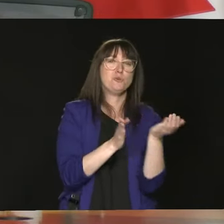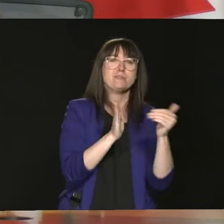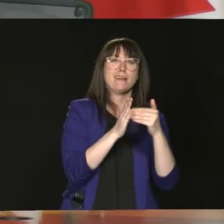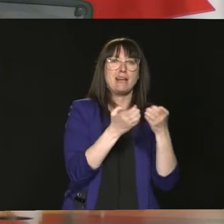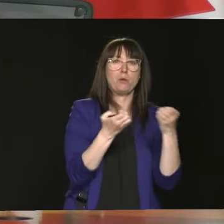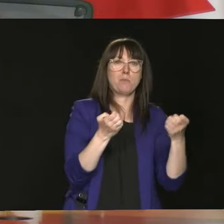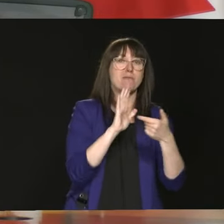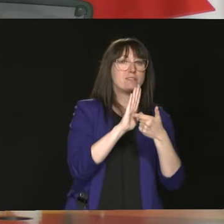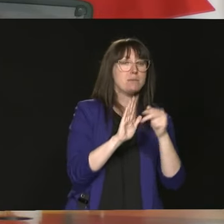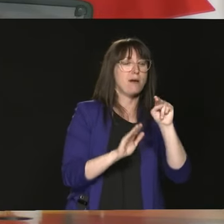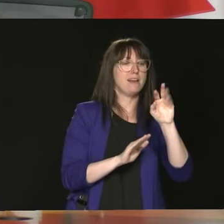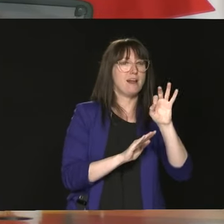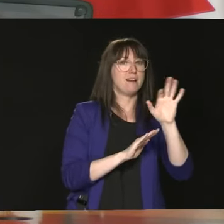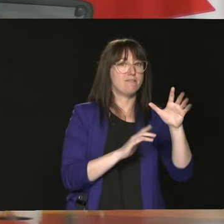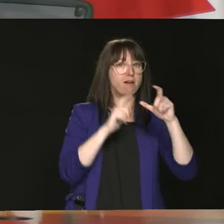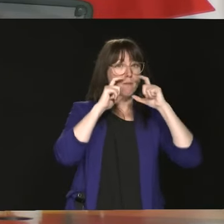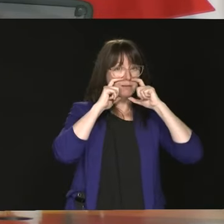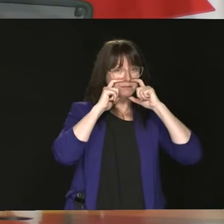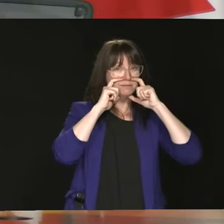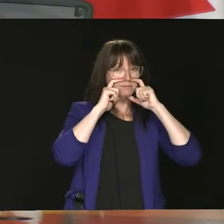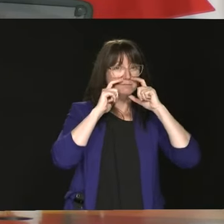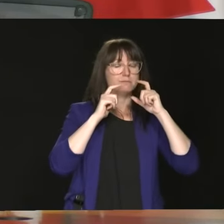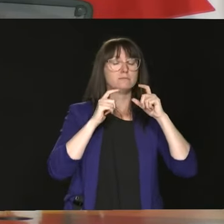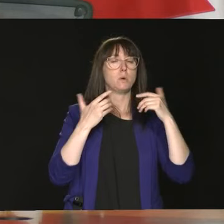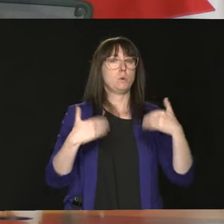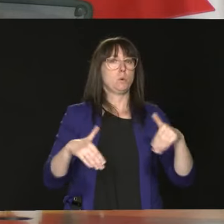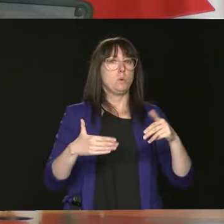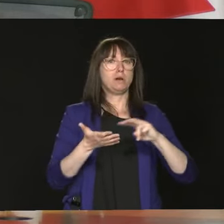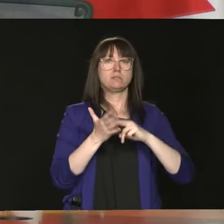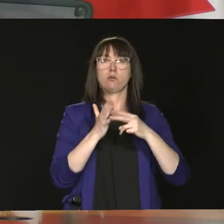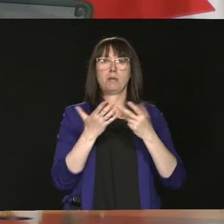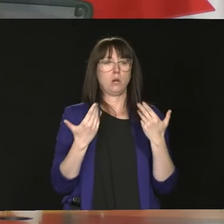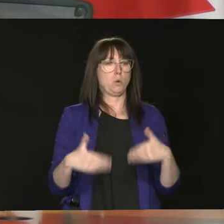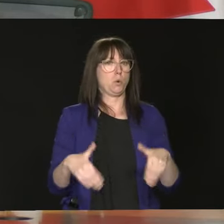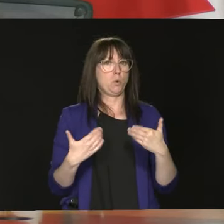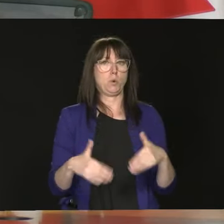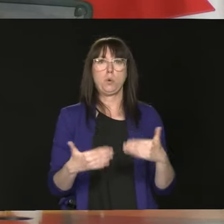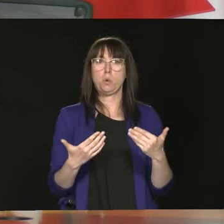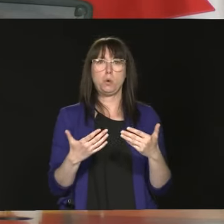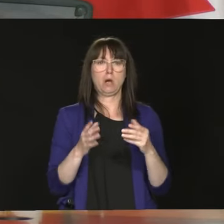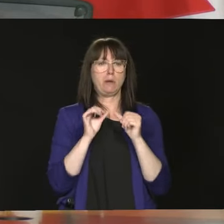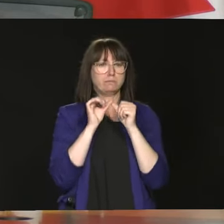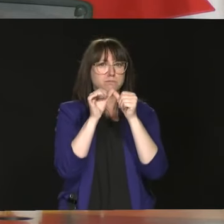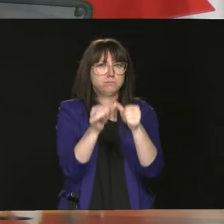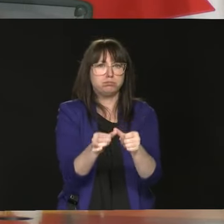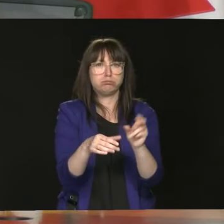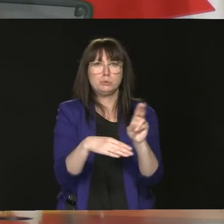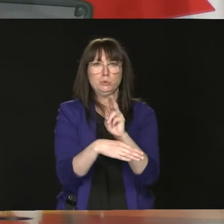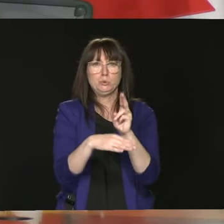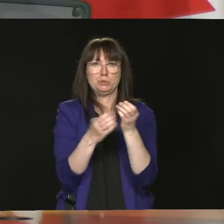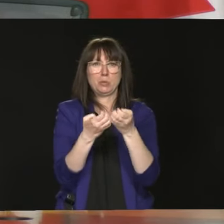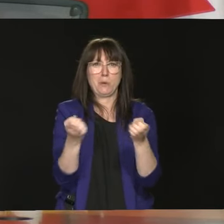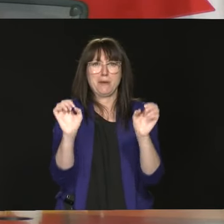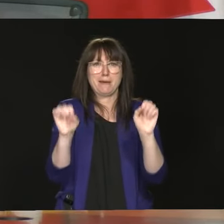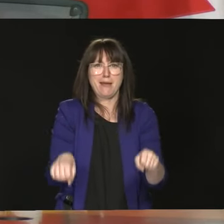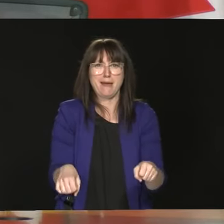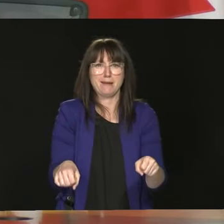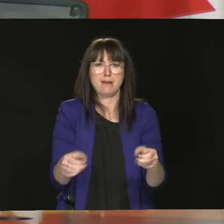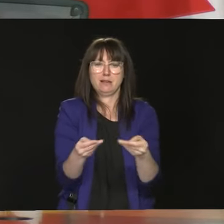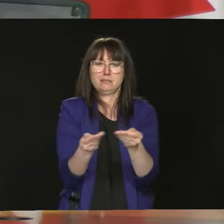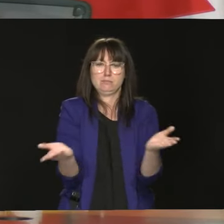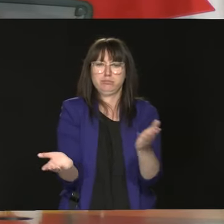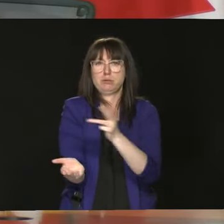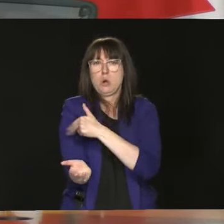respirators, extending the life cycle of this important piece of equipment in healthcare facilities across